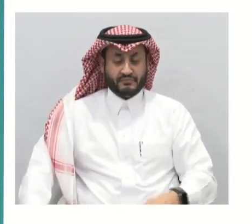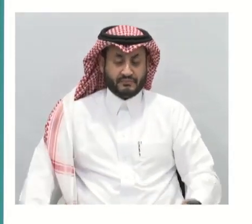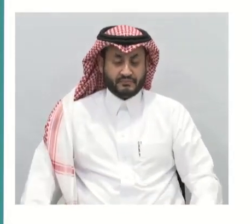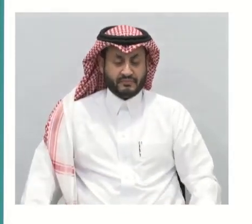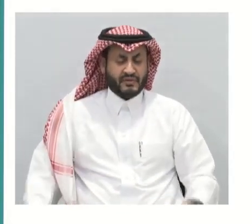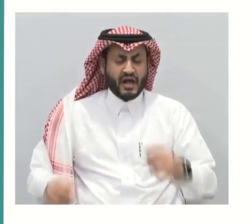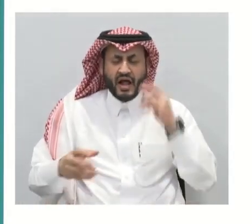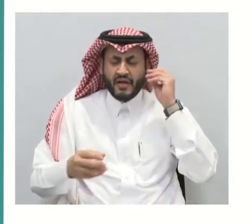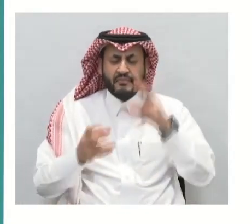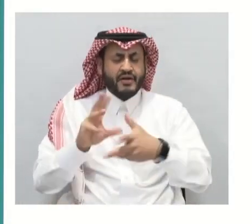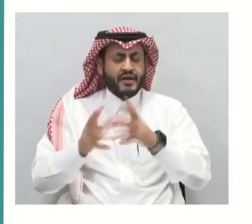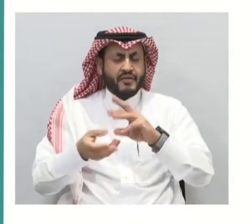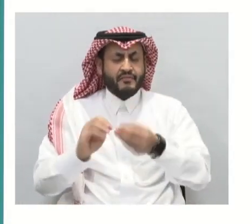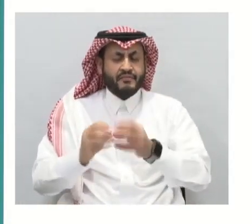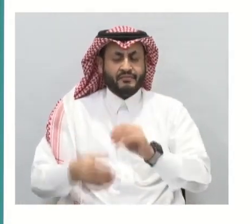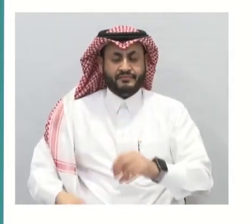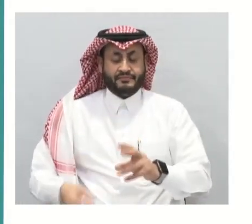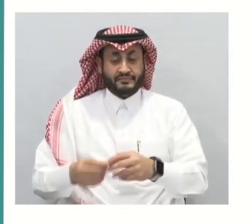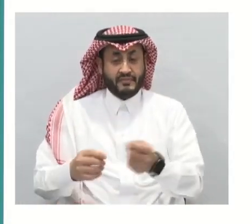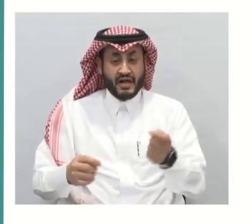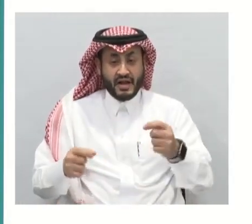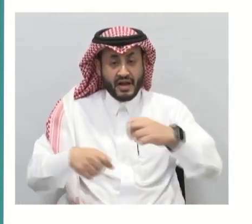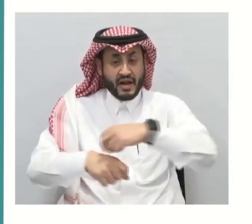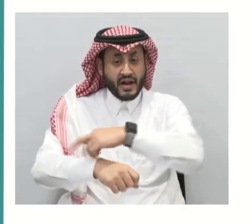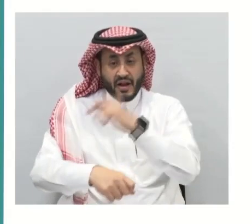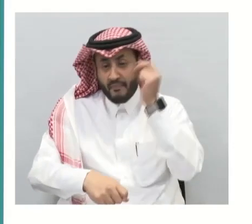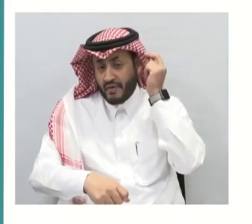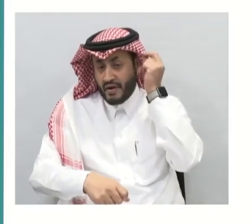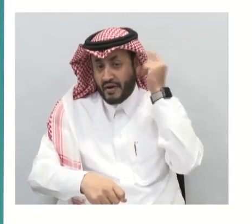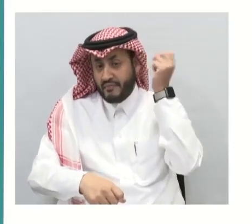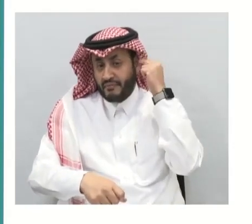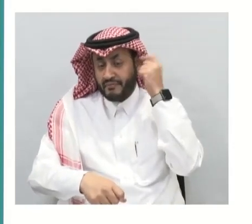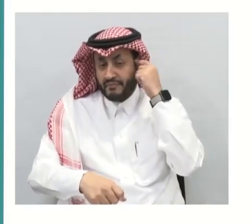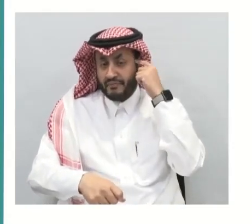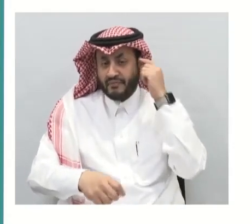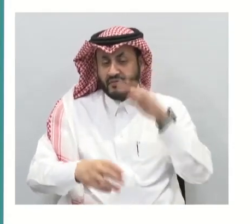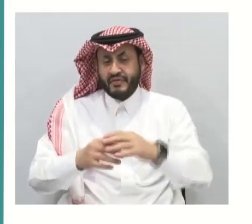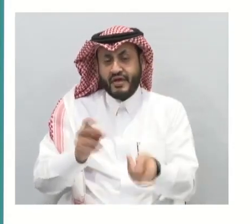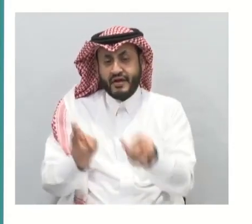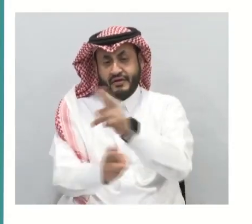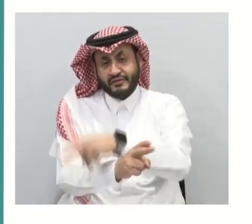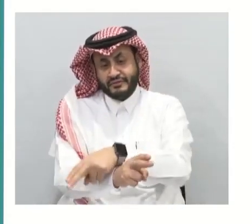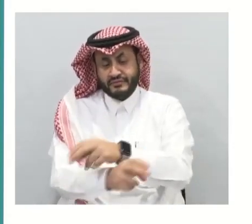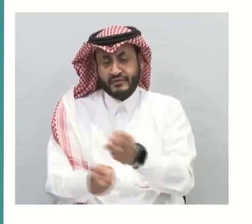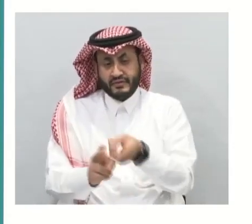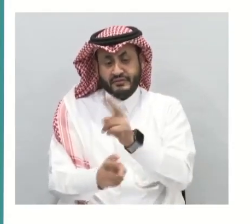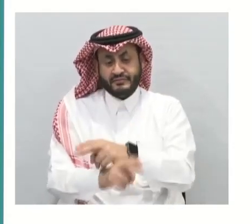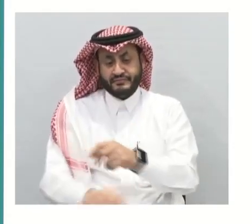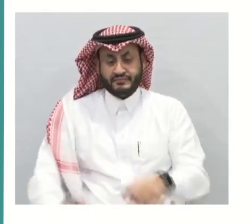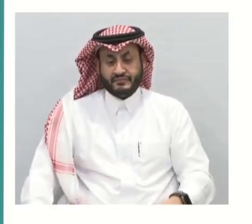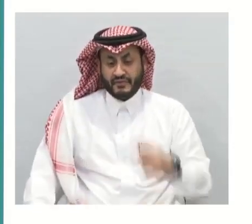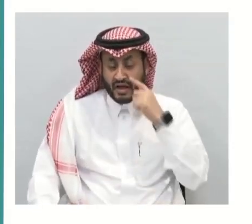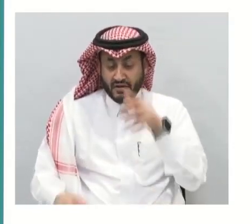هذه الاهتزازات ويصلها الى الدماء ثم بعد ذلك الناس يترجم